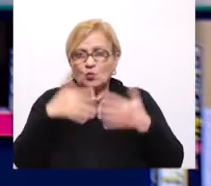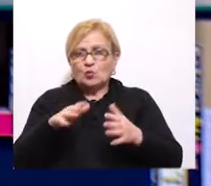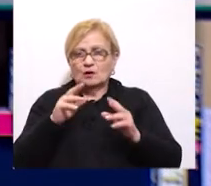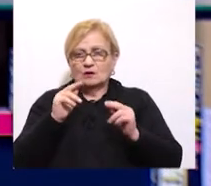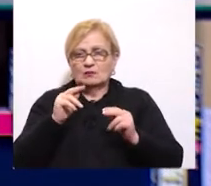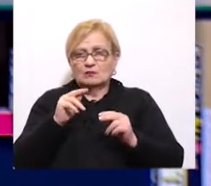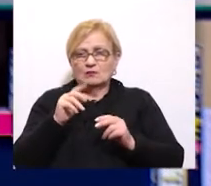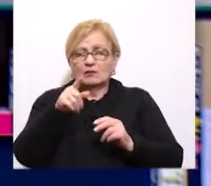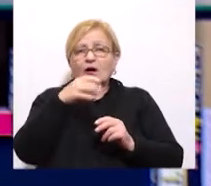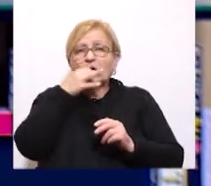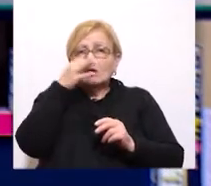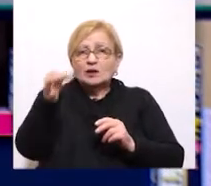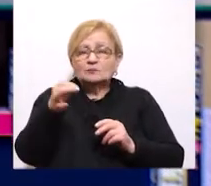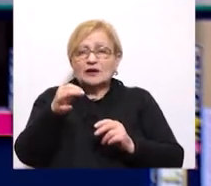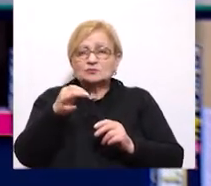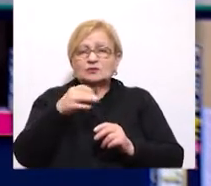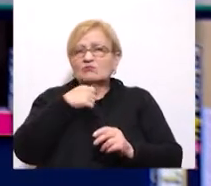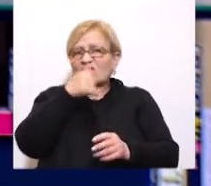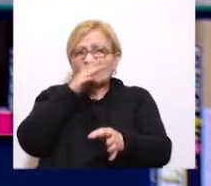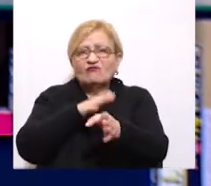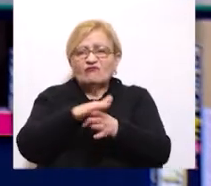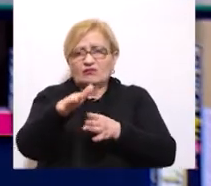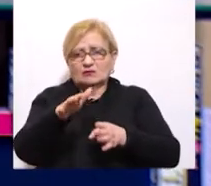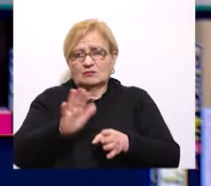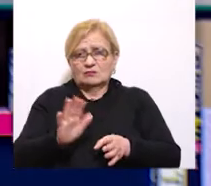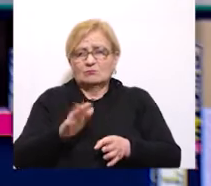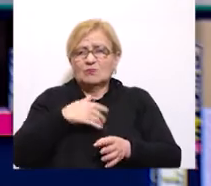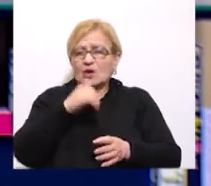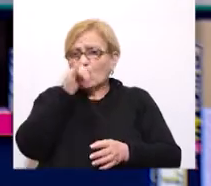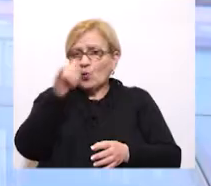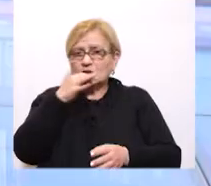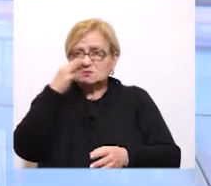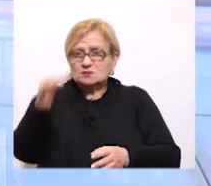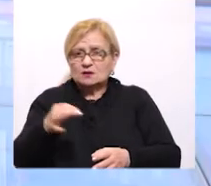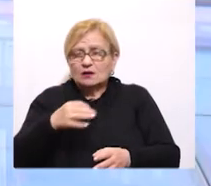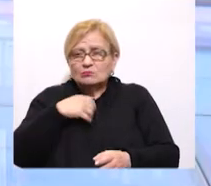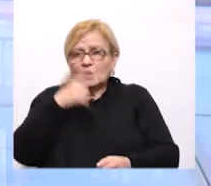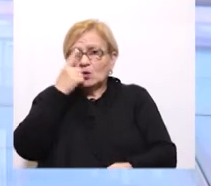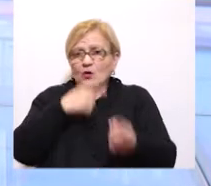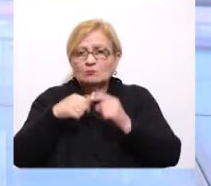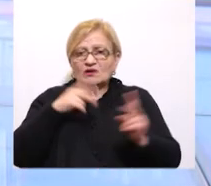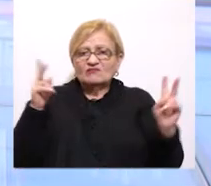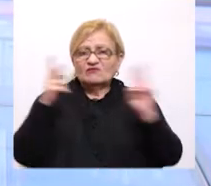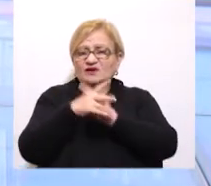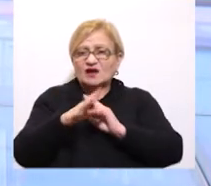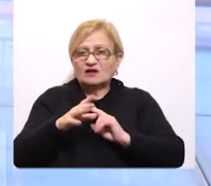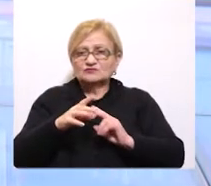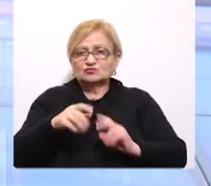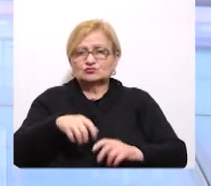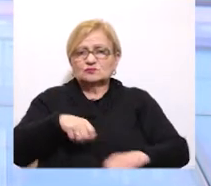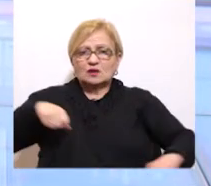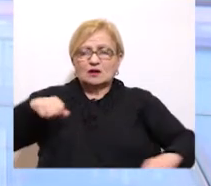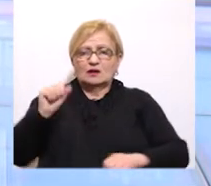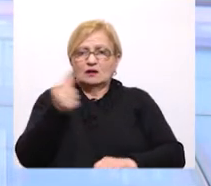ვერ ავასრულებ თქვენს თხოვნას, გულმკვდარი ვამბობ, ვარსაო. აწ ვეღარ გავცვლი ფარხმალზე